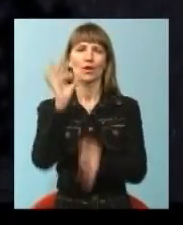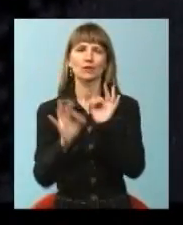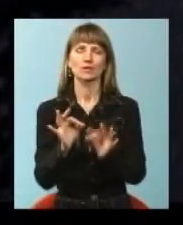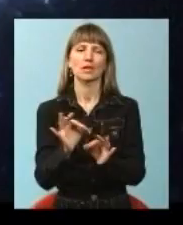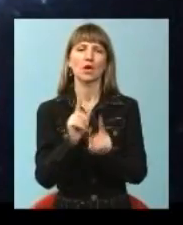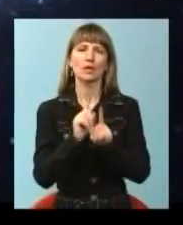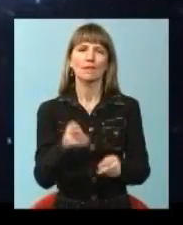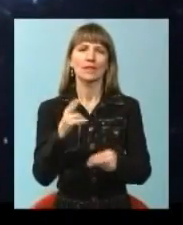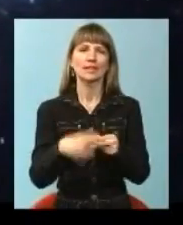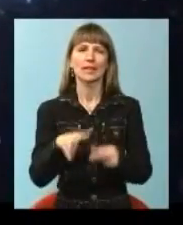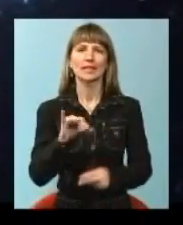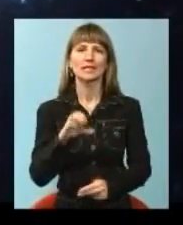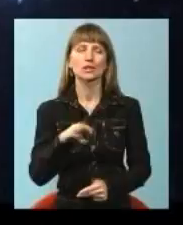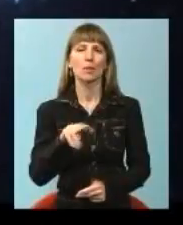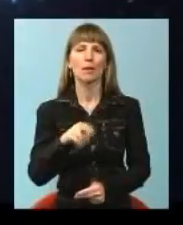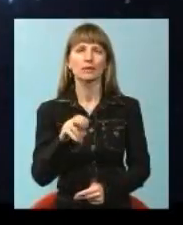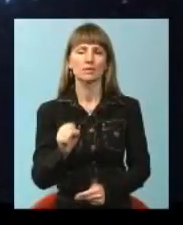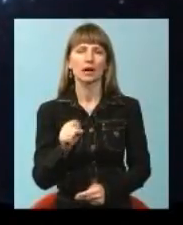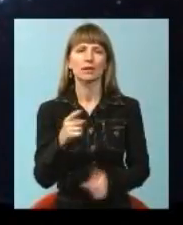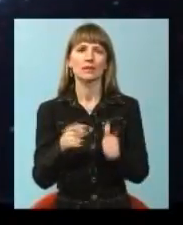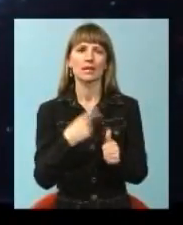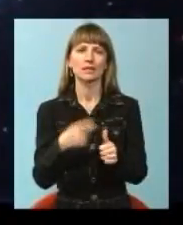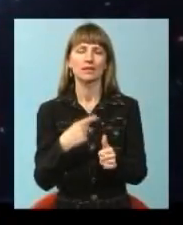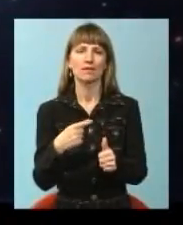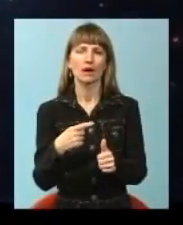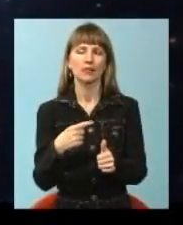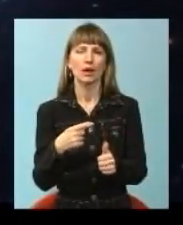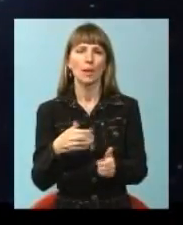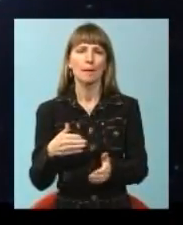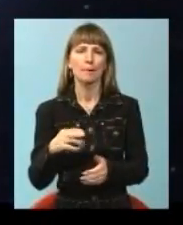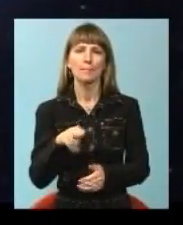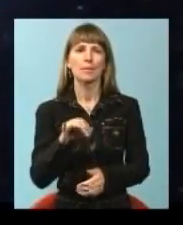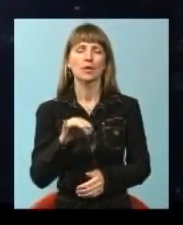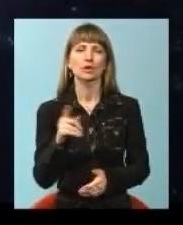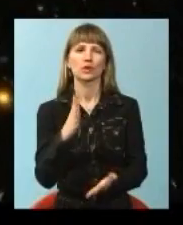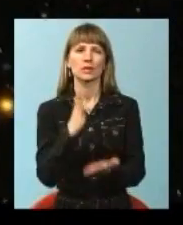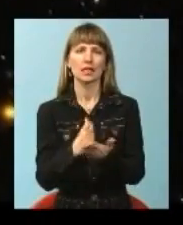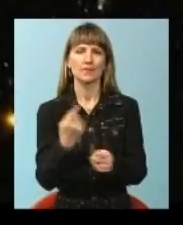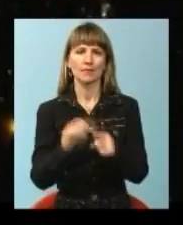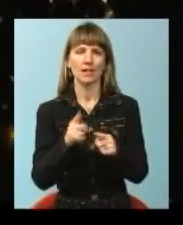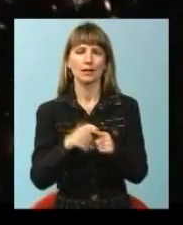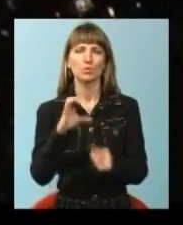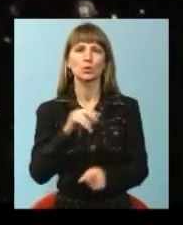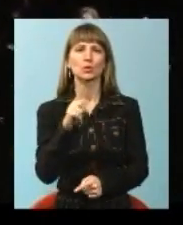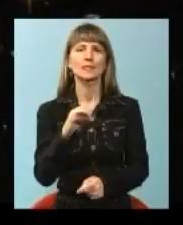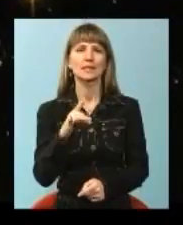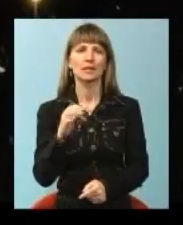кінці листопада. Андромедидами ж називають метеорний потік, що відбувається у цьому ж сузір'ї. У